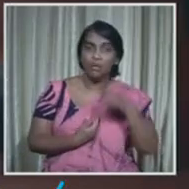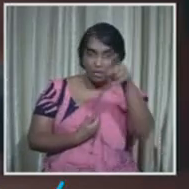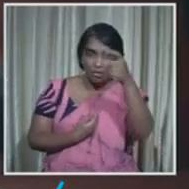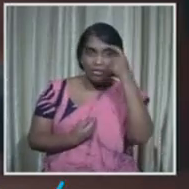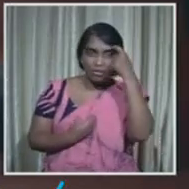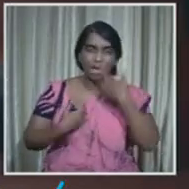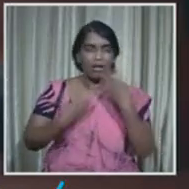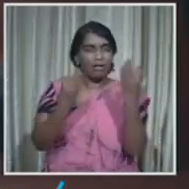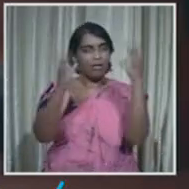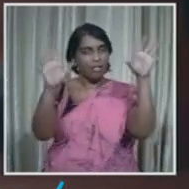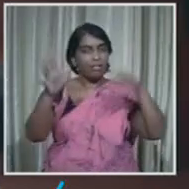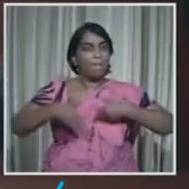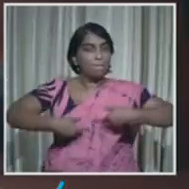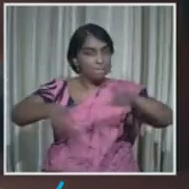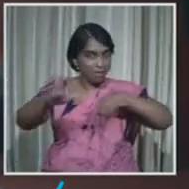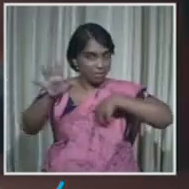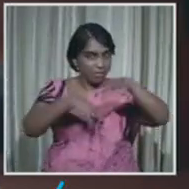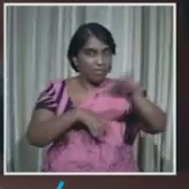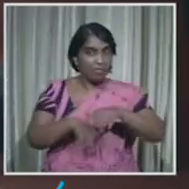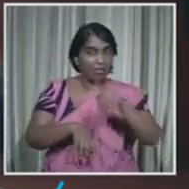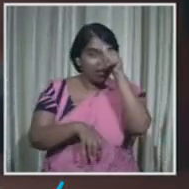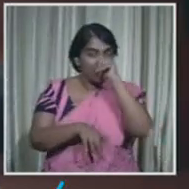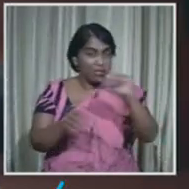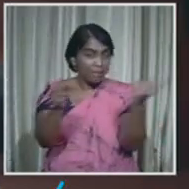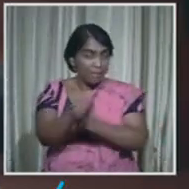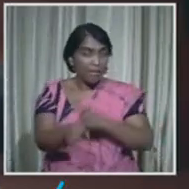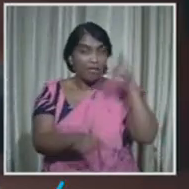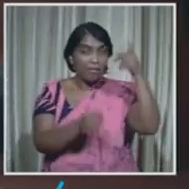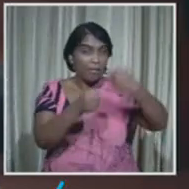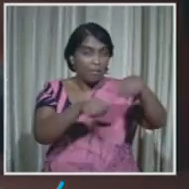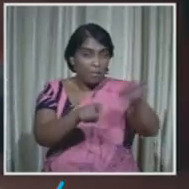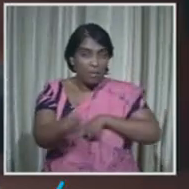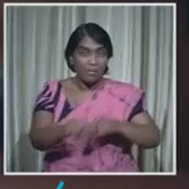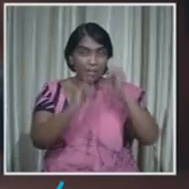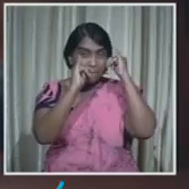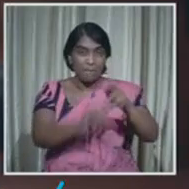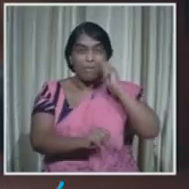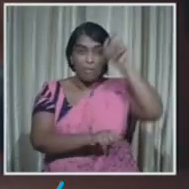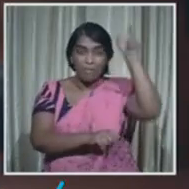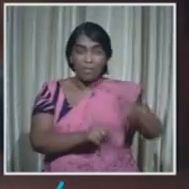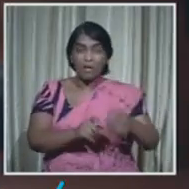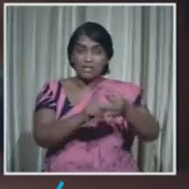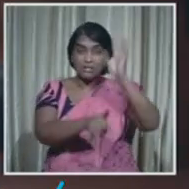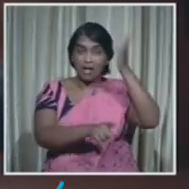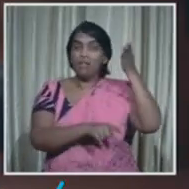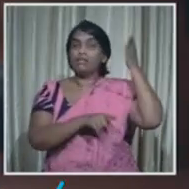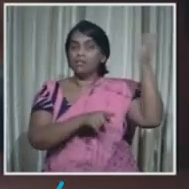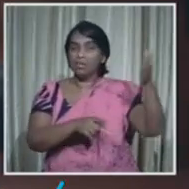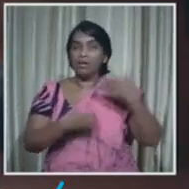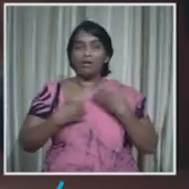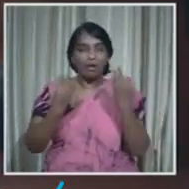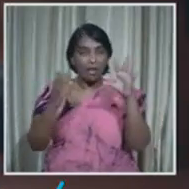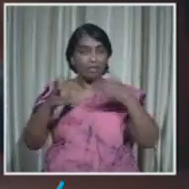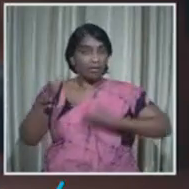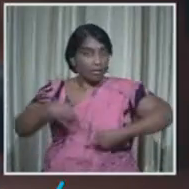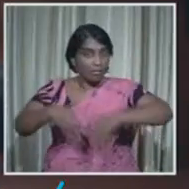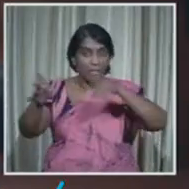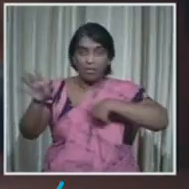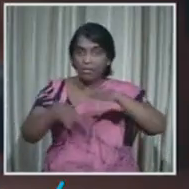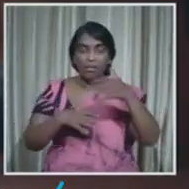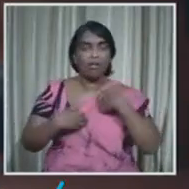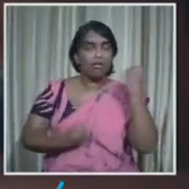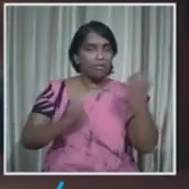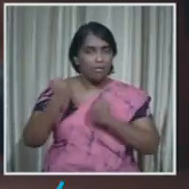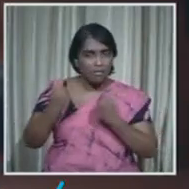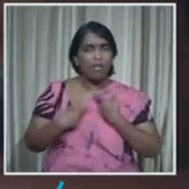නිදැල්ලේ පාර යනවා කියලා මේ මිනිමරු වලට වග කියනවනේ මිනිහෙක් මහ පුටුවේ තියාගෙන අපි නිදැල්ලේ පාර යන්නේ නැහැ මම වාහනේ කරන